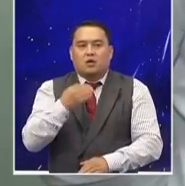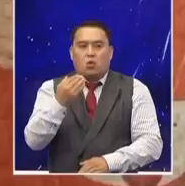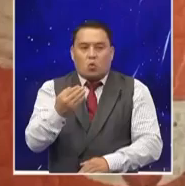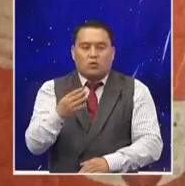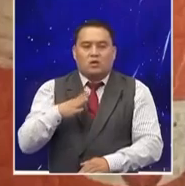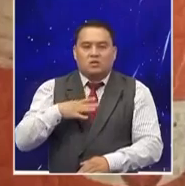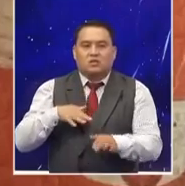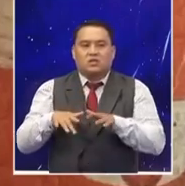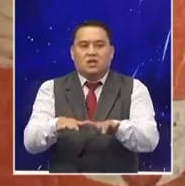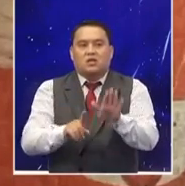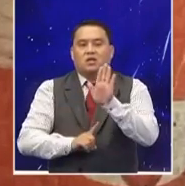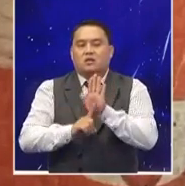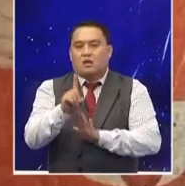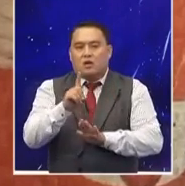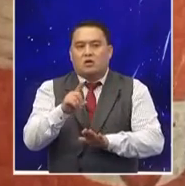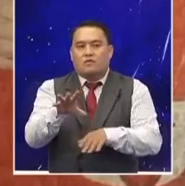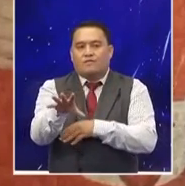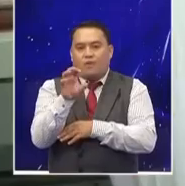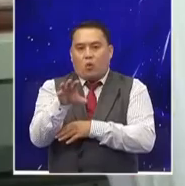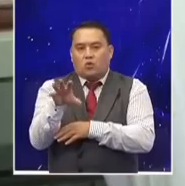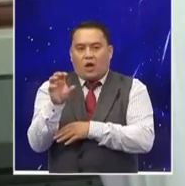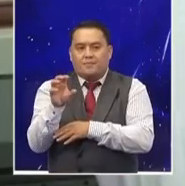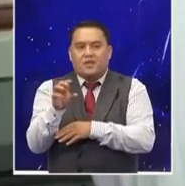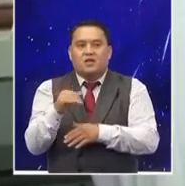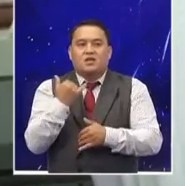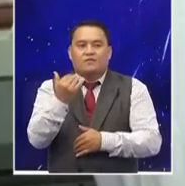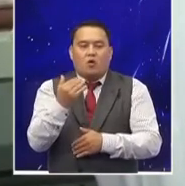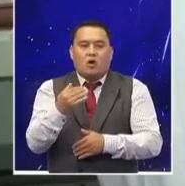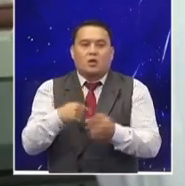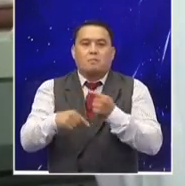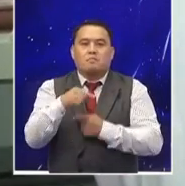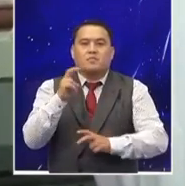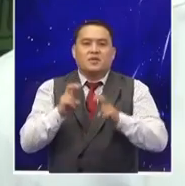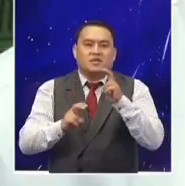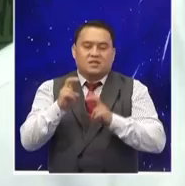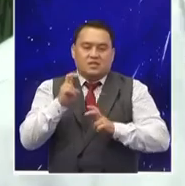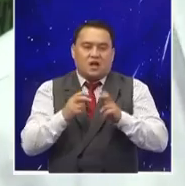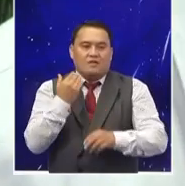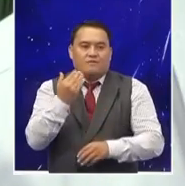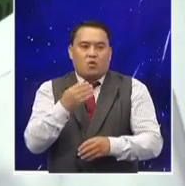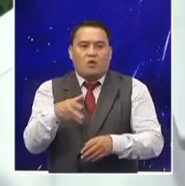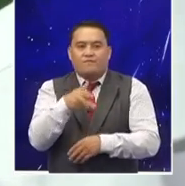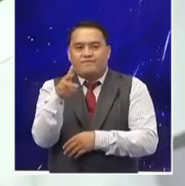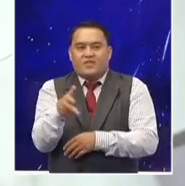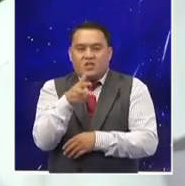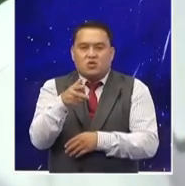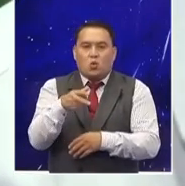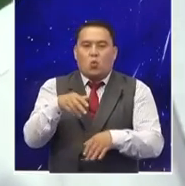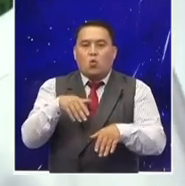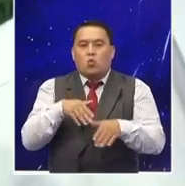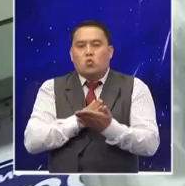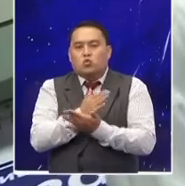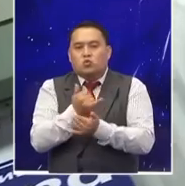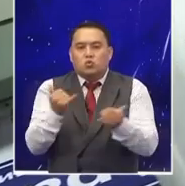его свое дело молодой человек начал с фотосъемки сейчас в арсенале его малого предприятия кроме этого еще видеосъемка полиграфические услуги